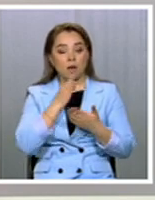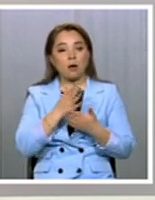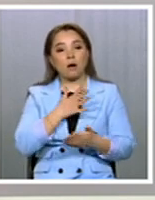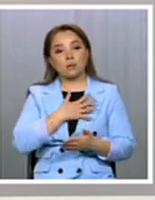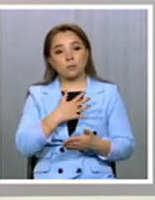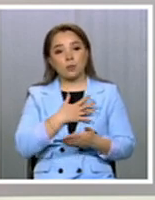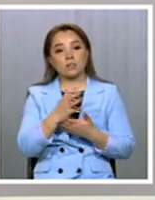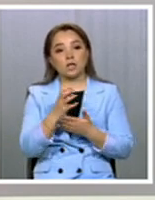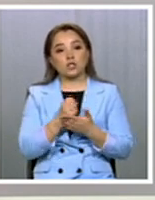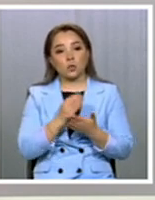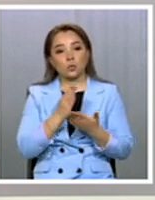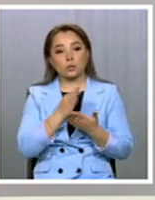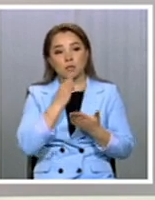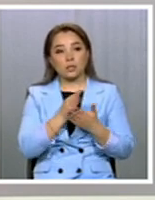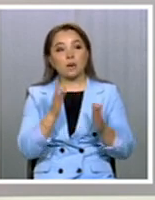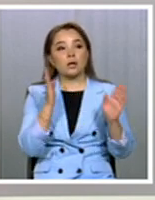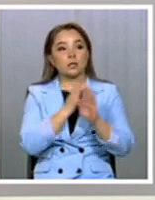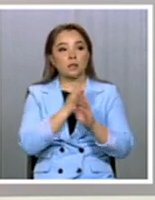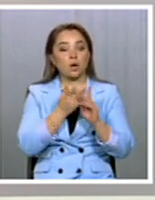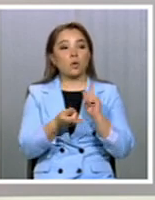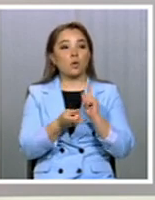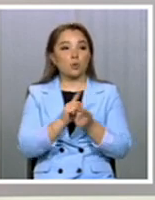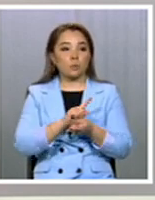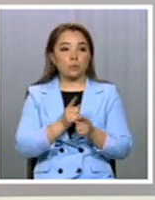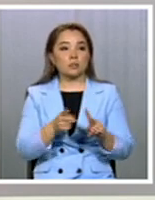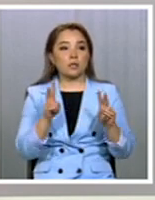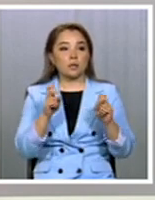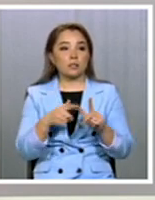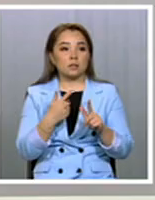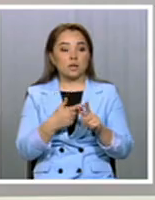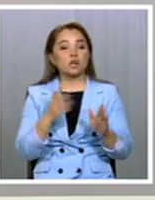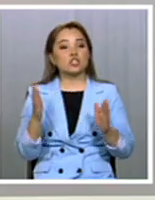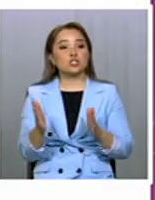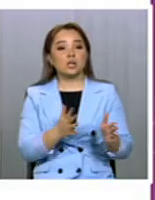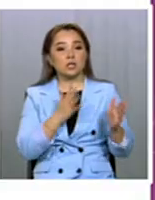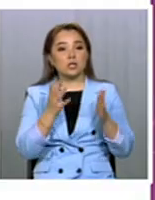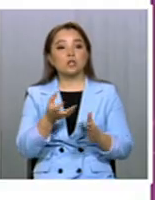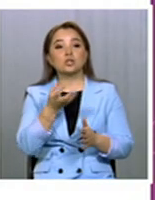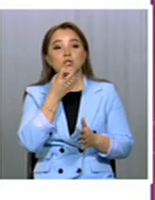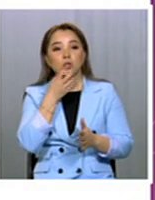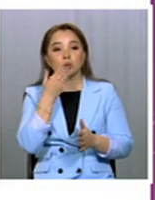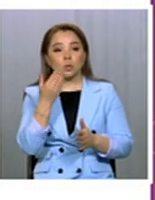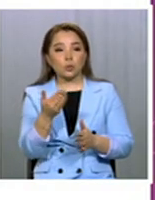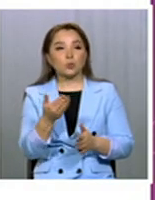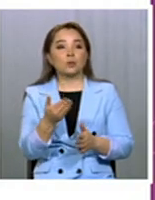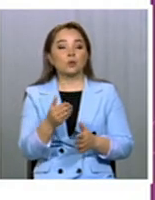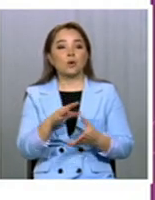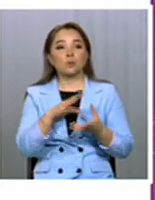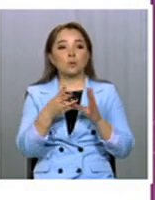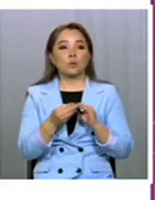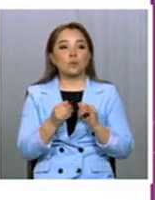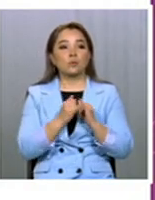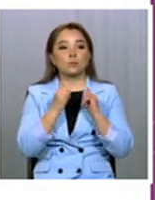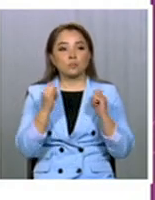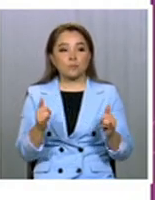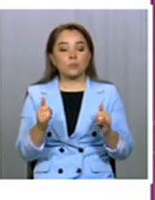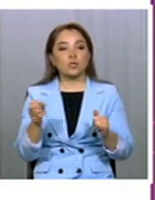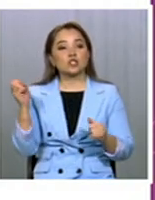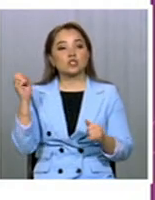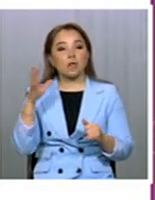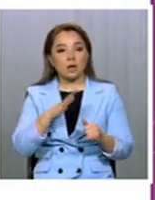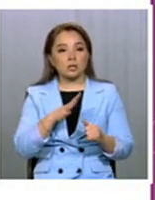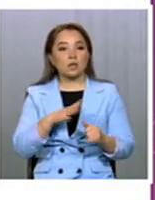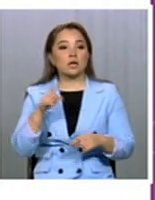ресурстар: климаттық құбылыстар жатады. Жел, жылу, мөлшері ылғалдылық, жарық,